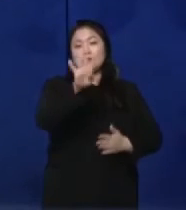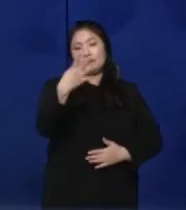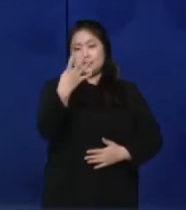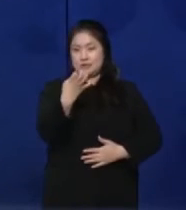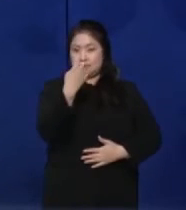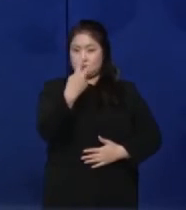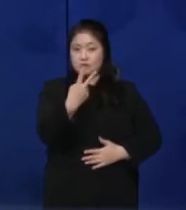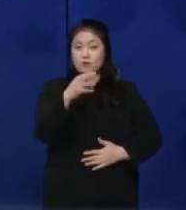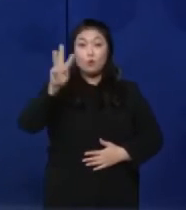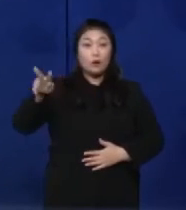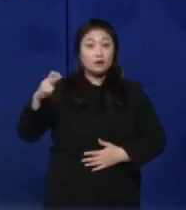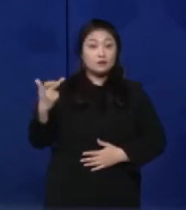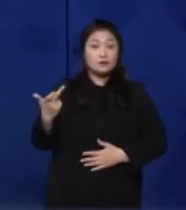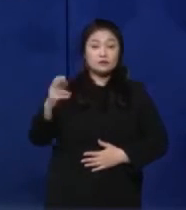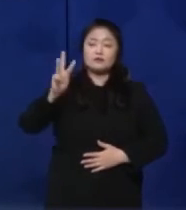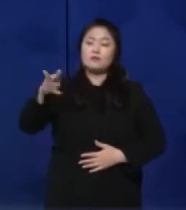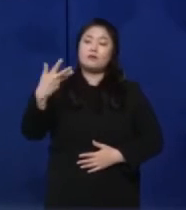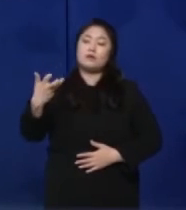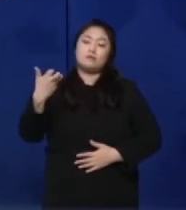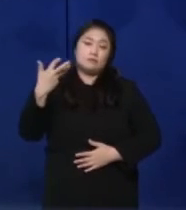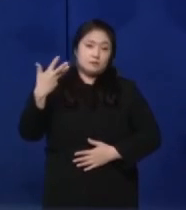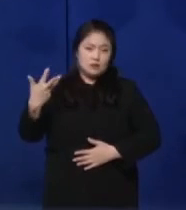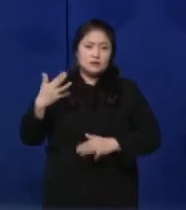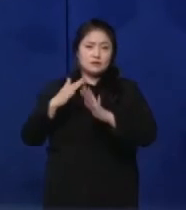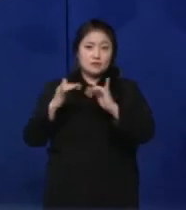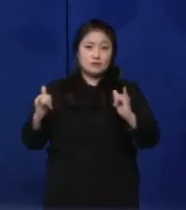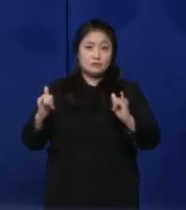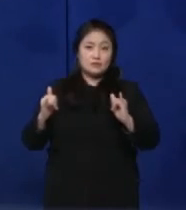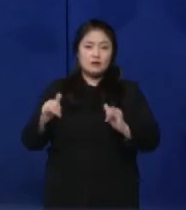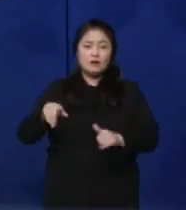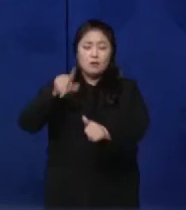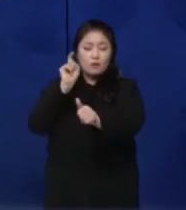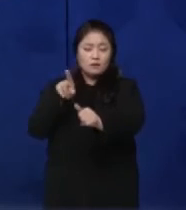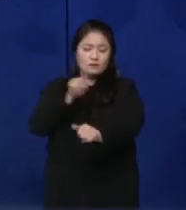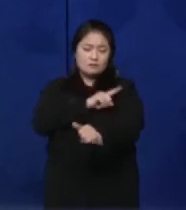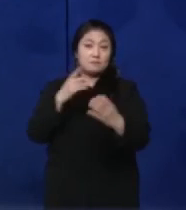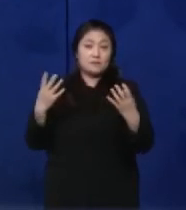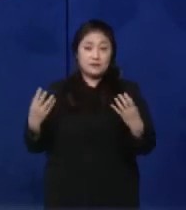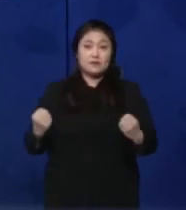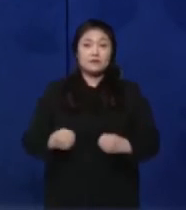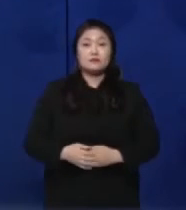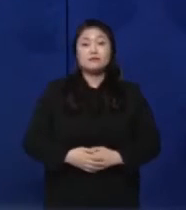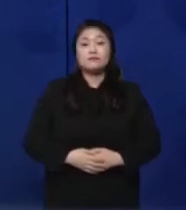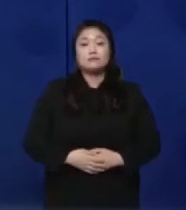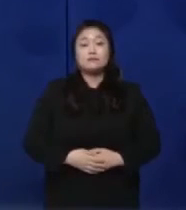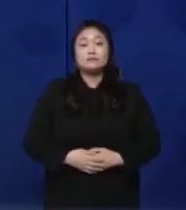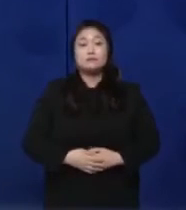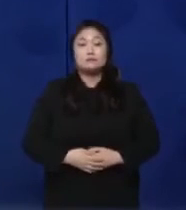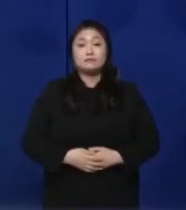42명 광산구 가 300여 둔 8명으로 확진 자 발생이 많습니다